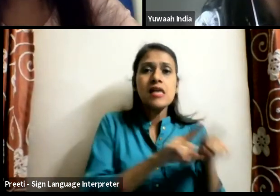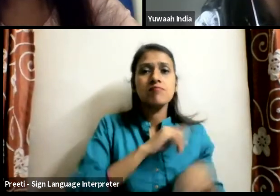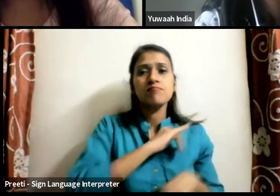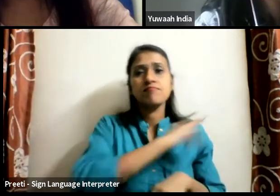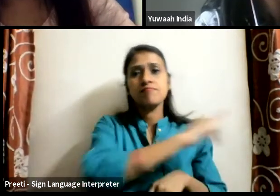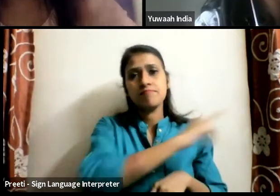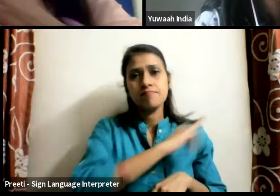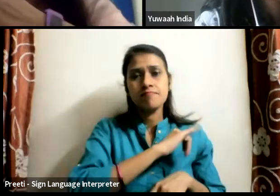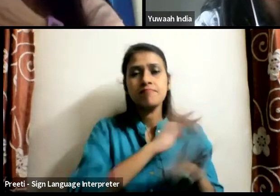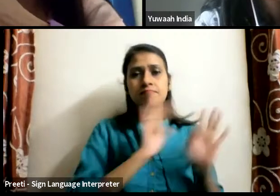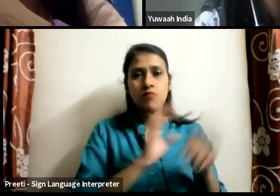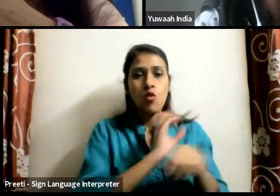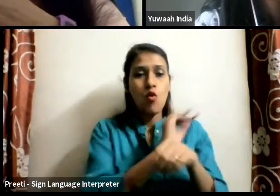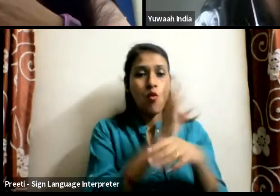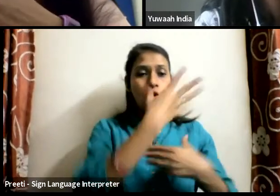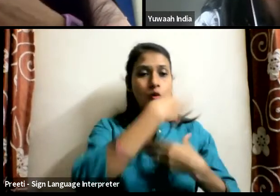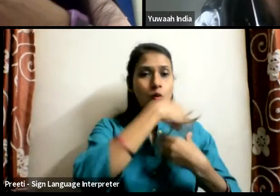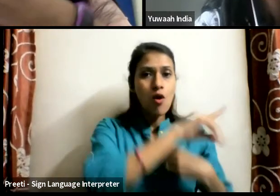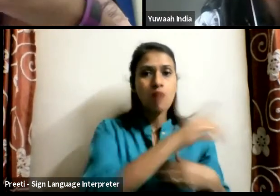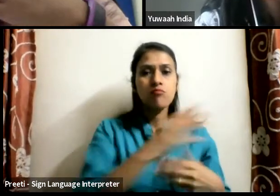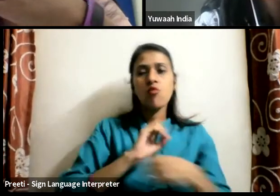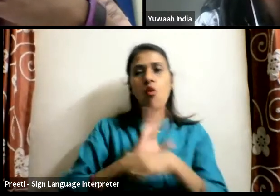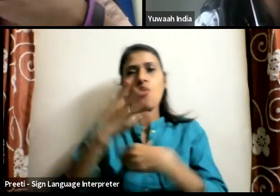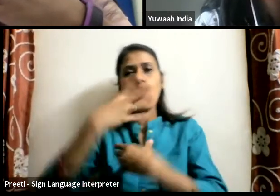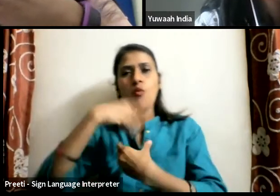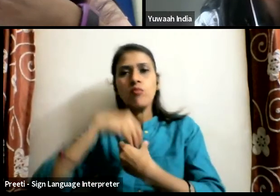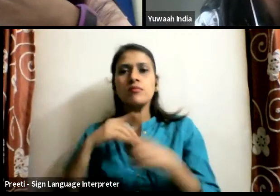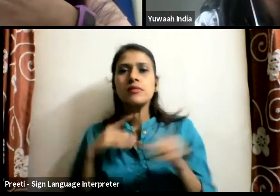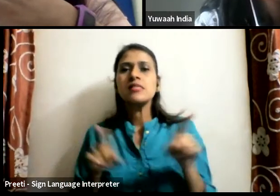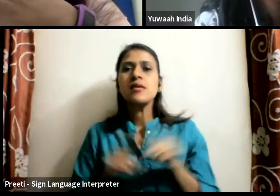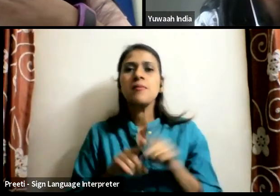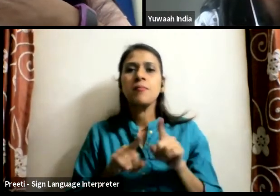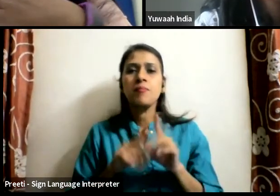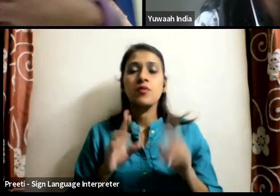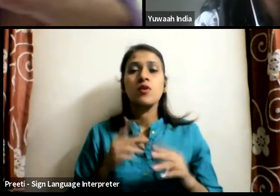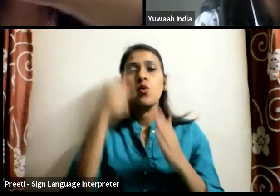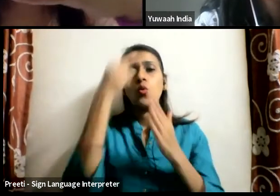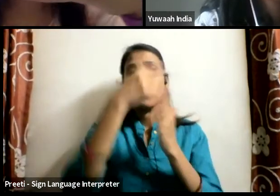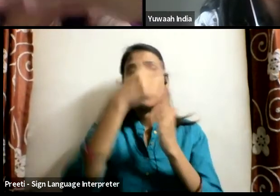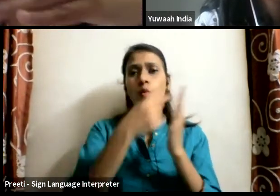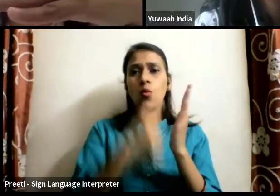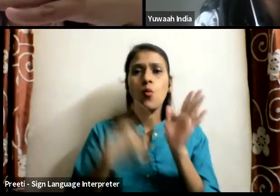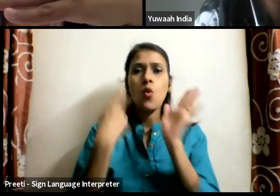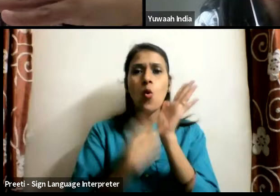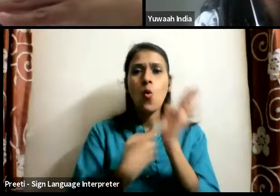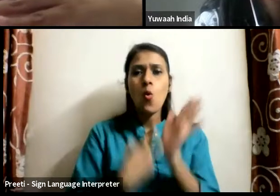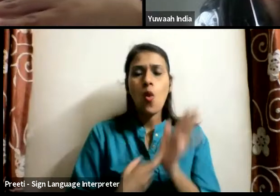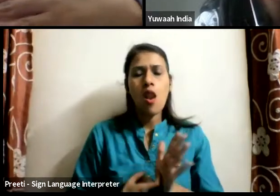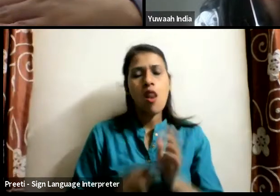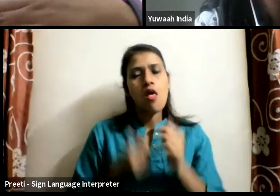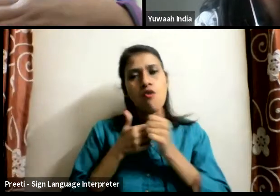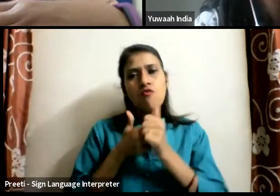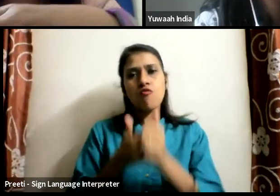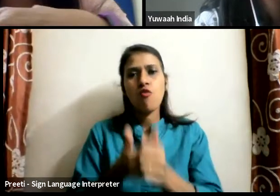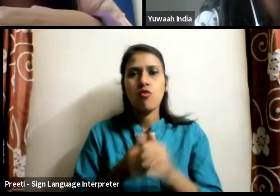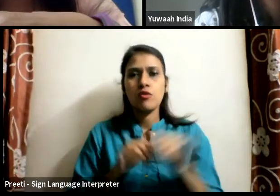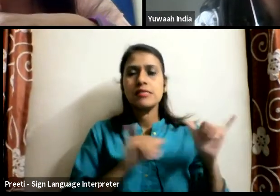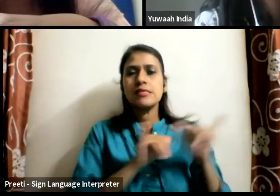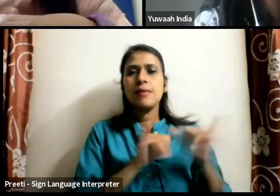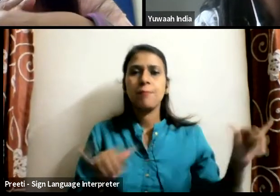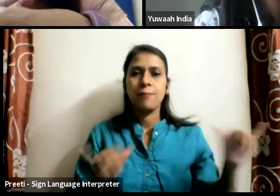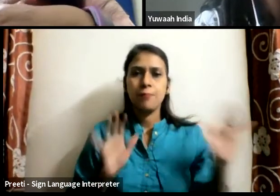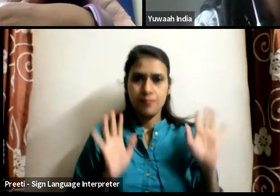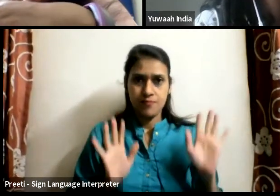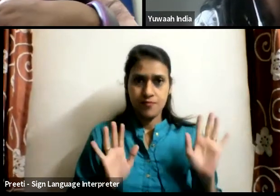करेंगे। जितने इंस्ट्रक्शंस कोविड के लिए दिए हैं आपको वो सारे फॉलो करने पड़ेंगे। बट अगर आप